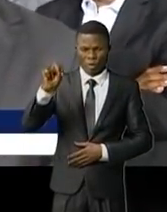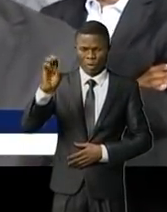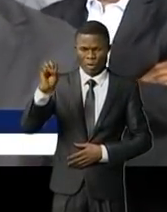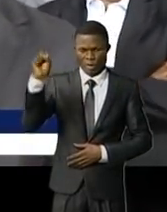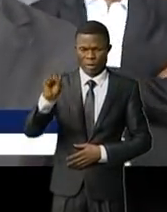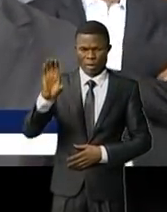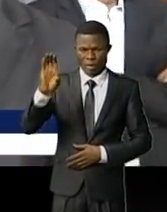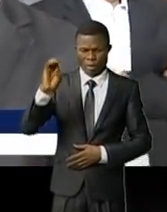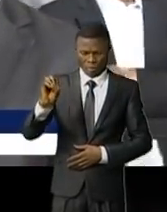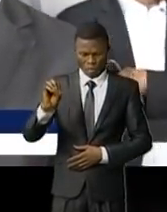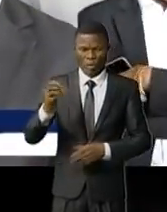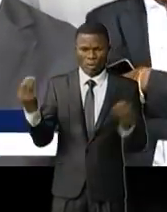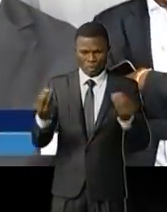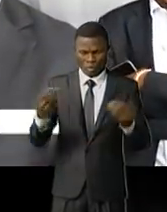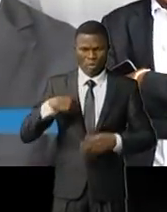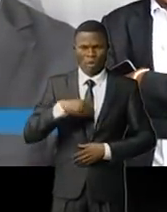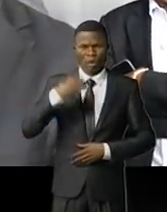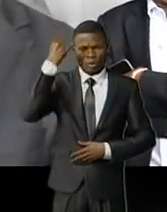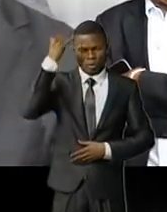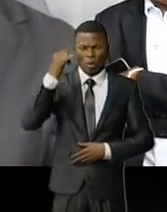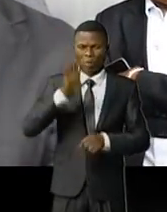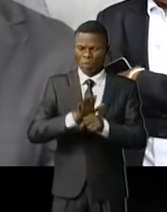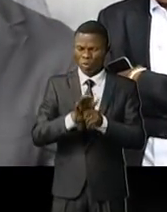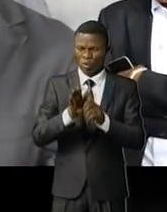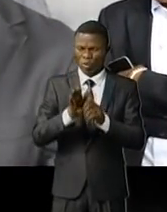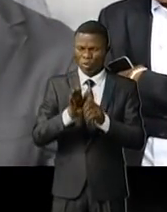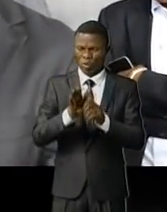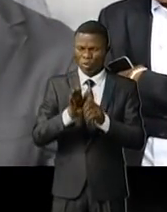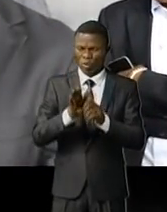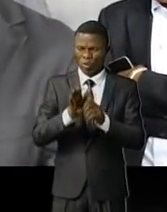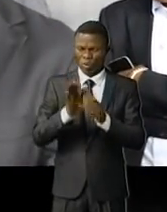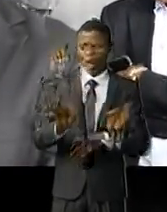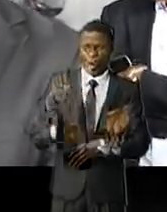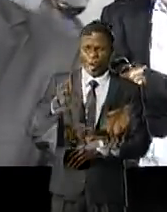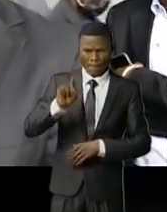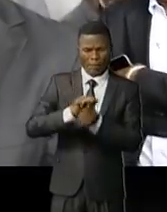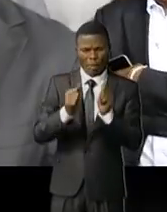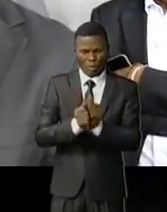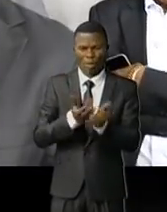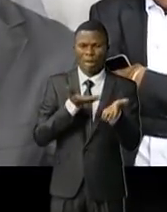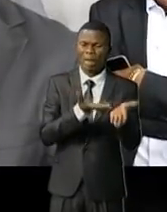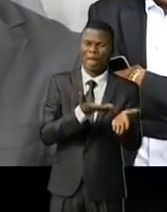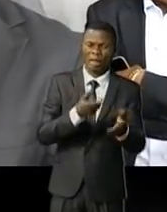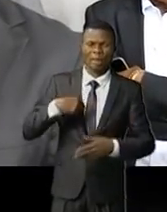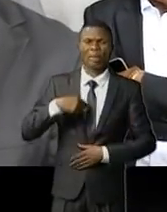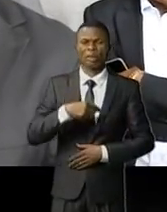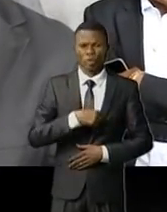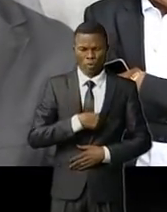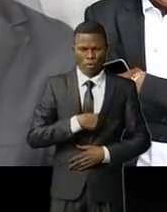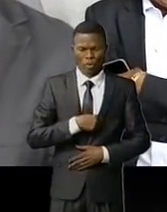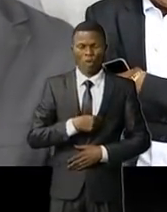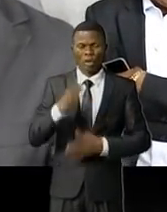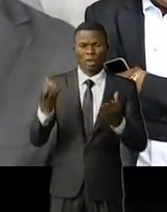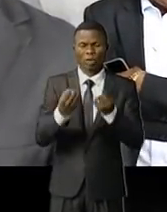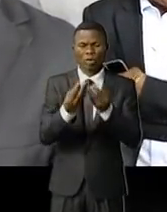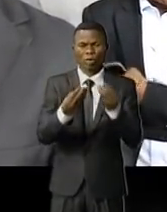laquelle nous avons pensé qu'il était important d'identifier les besoins, ce qui va permettre au moins d'aboutir